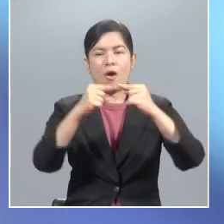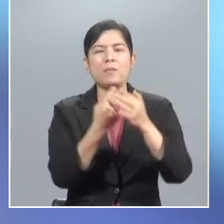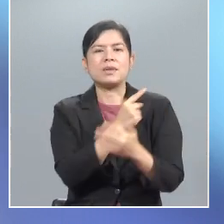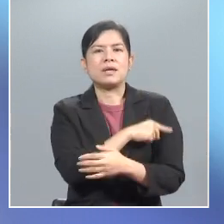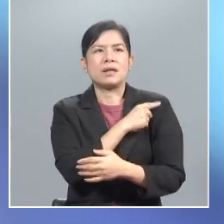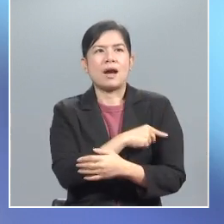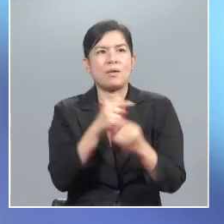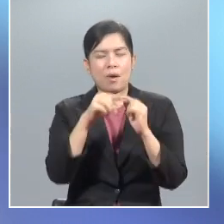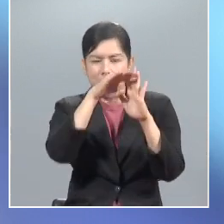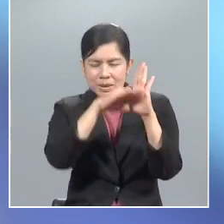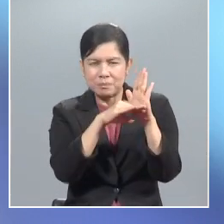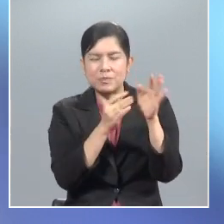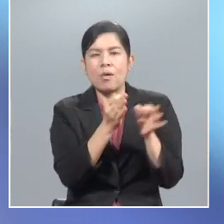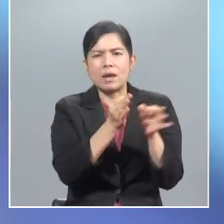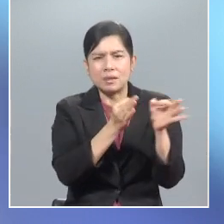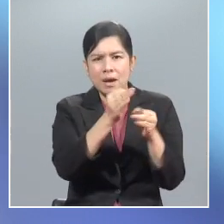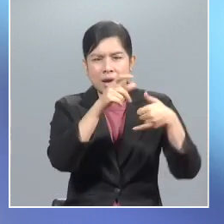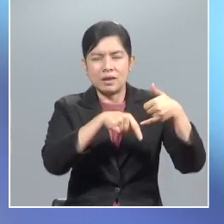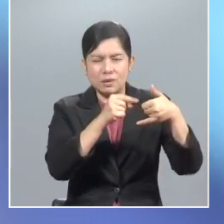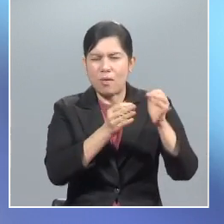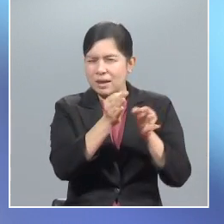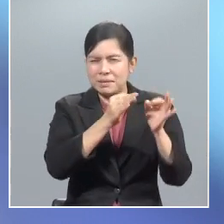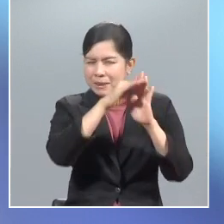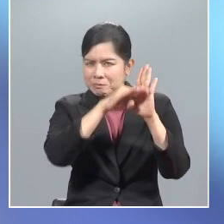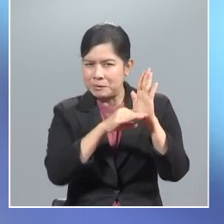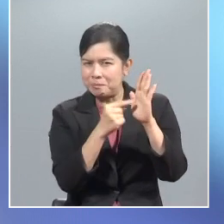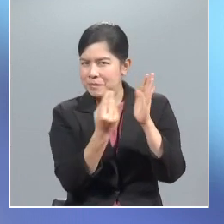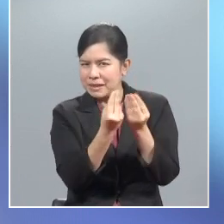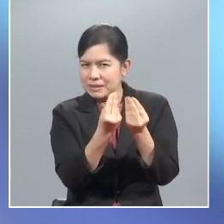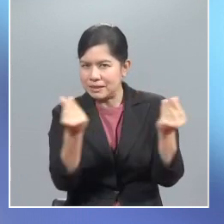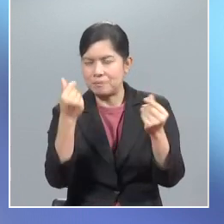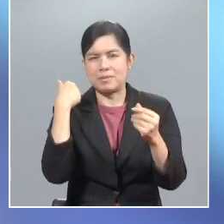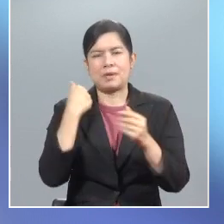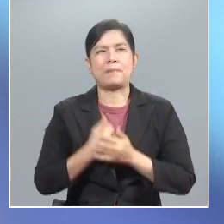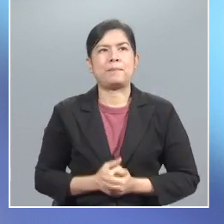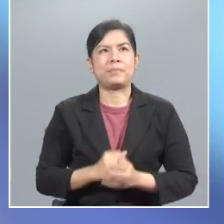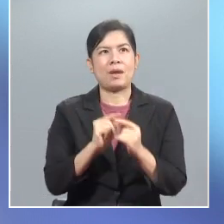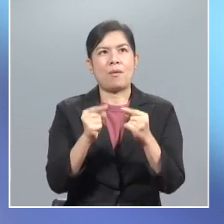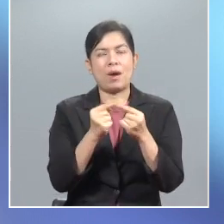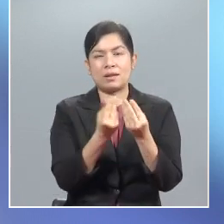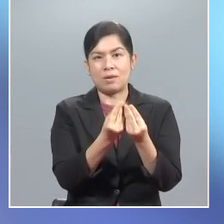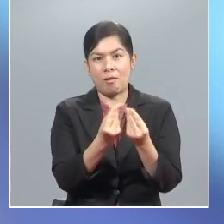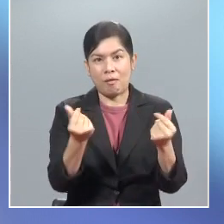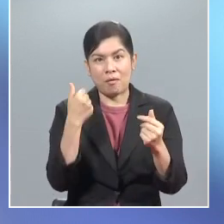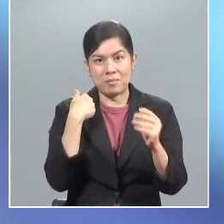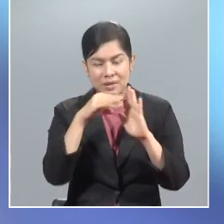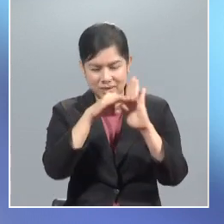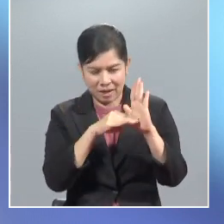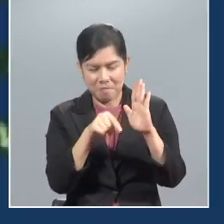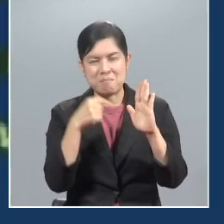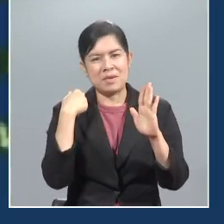รเขาก็ละเอีดอนะเขาก็ลงให้อะนะอืมแต่ลงแบบนี้กำนันก็สะดุงเลยค่ะ